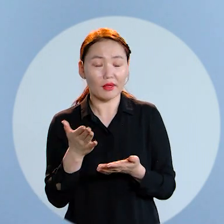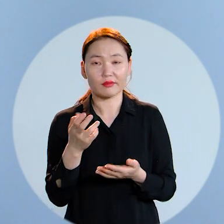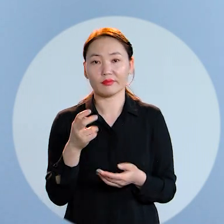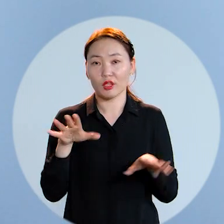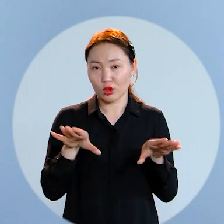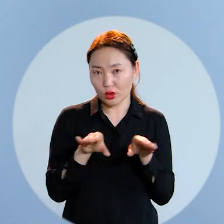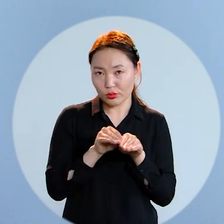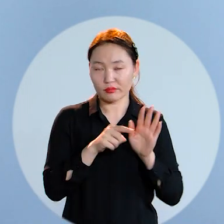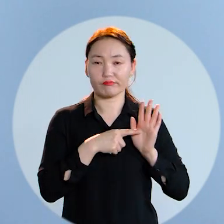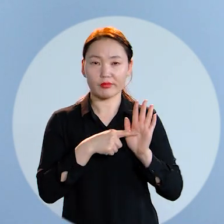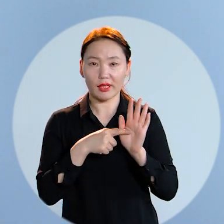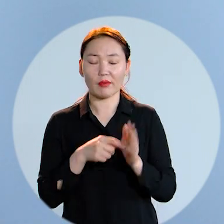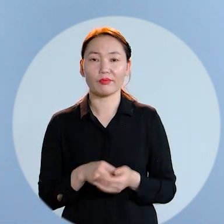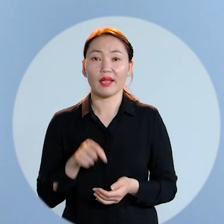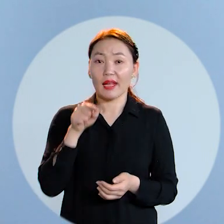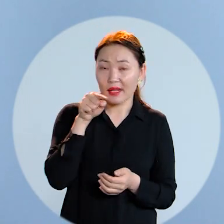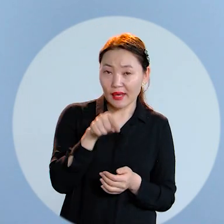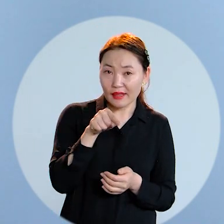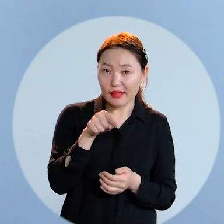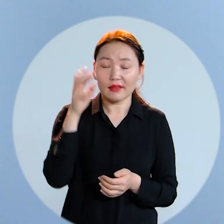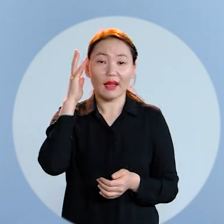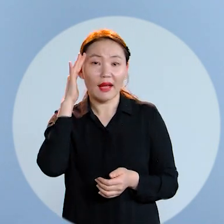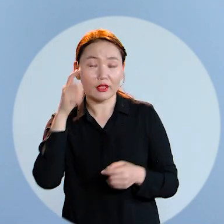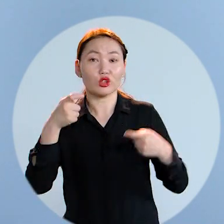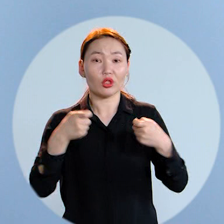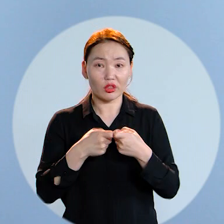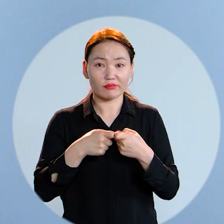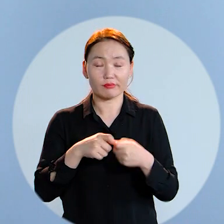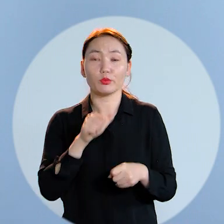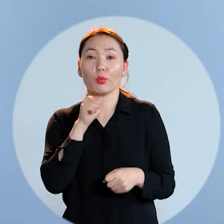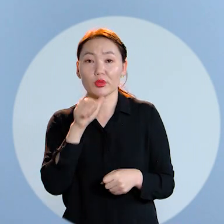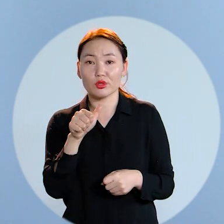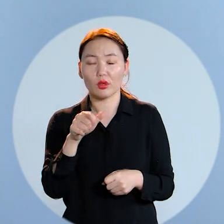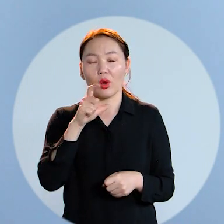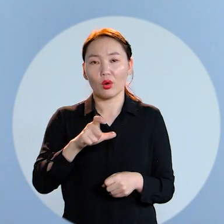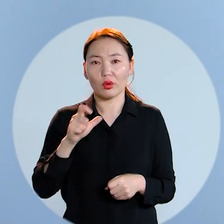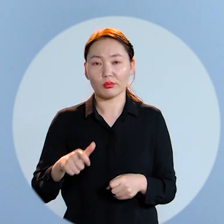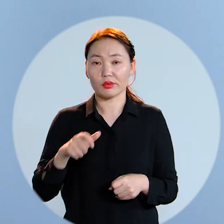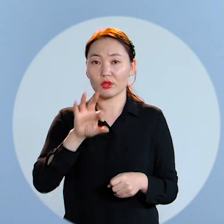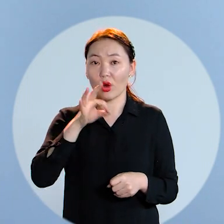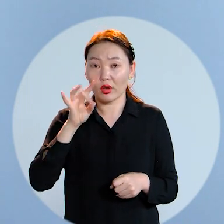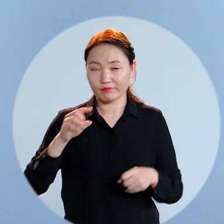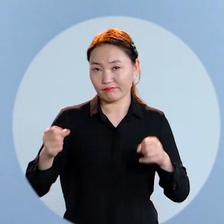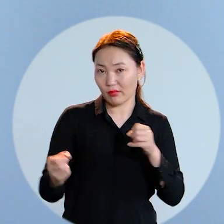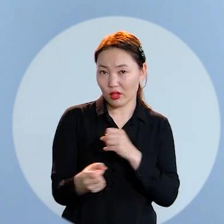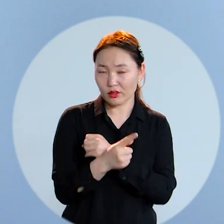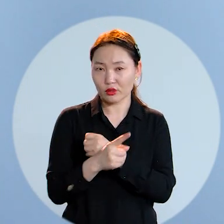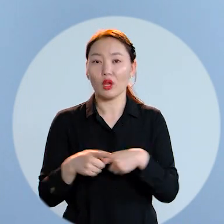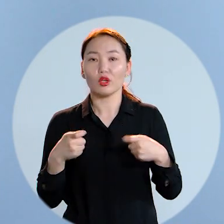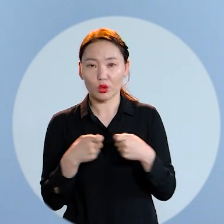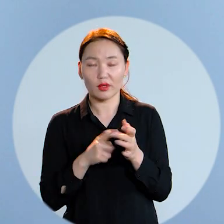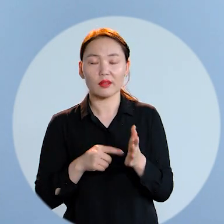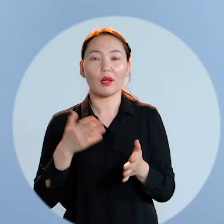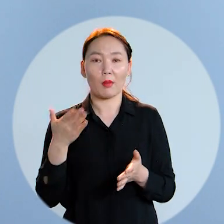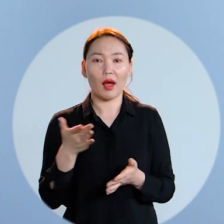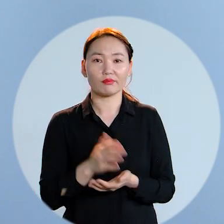бол заавал энэ арга зам л тохирно гэсэн зүйл биш. Хүмүүст бол өөр өөрийн олон одоо арга замууд байж олно. За